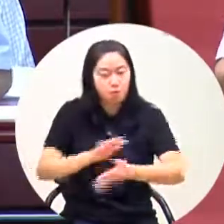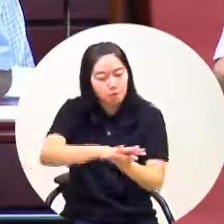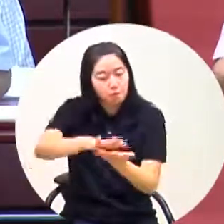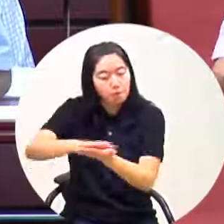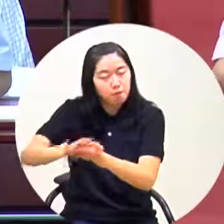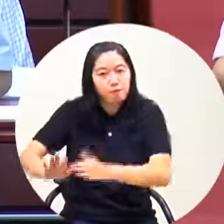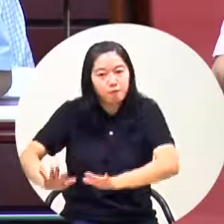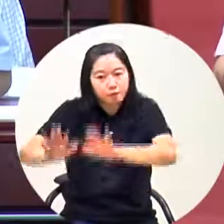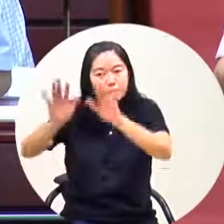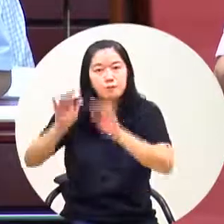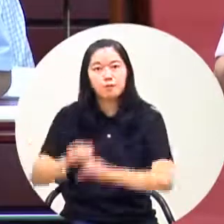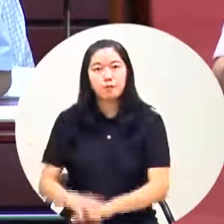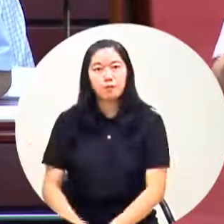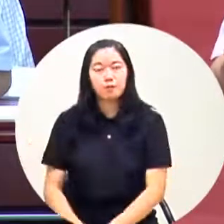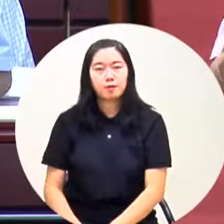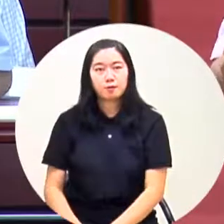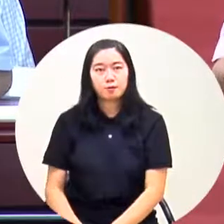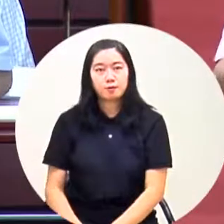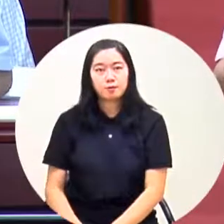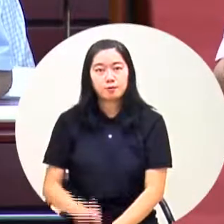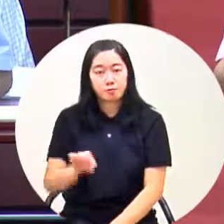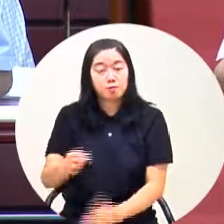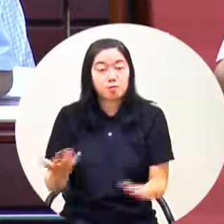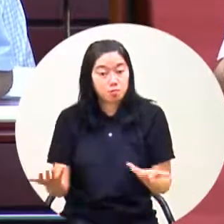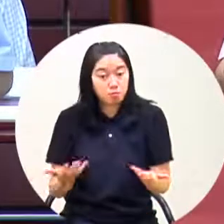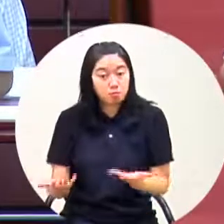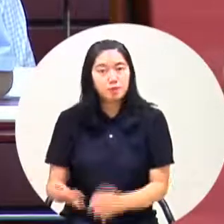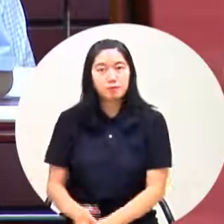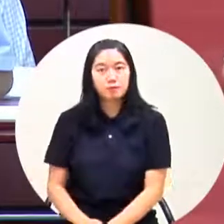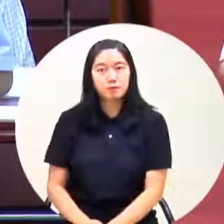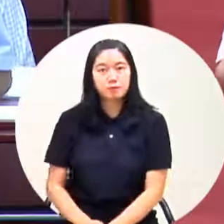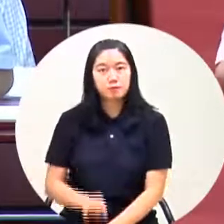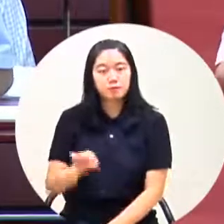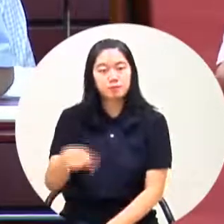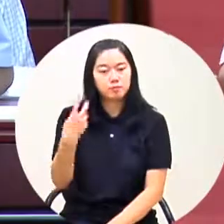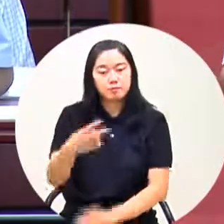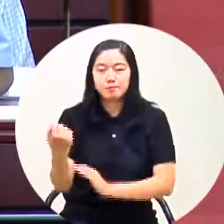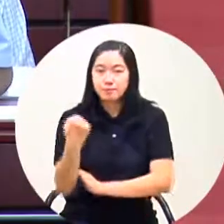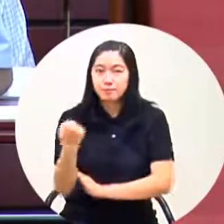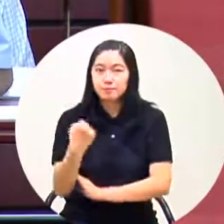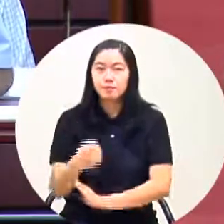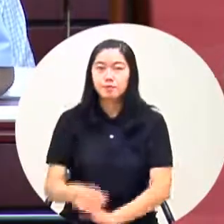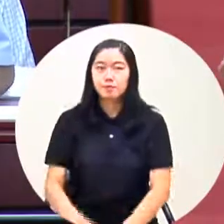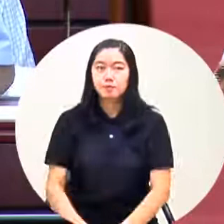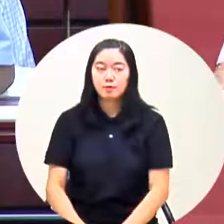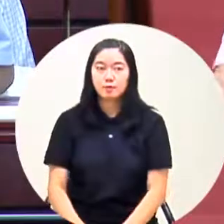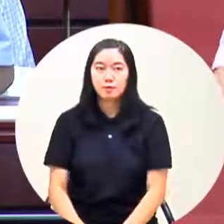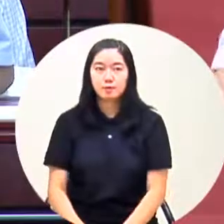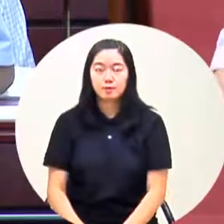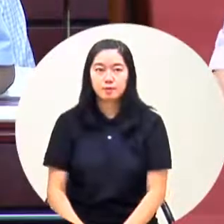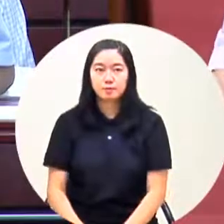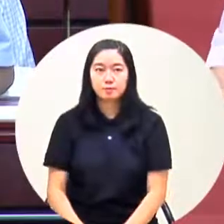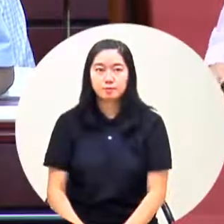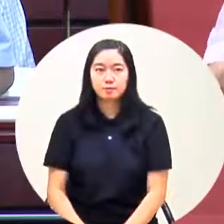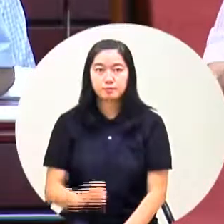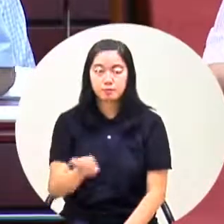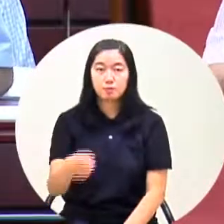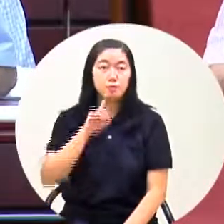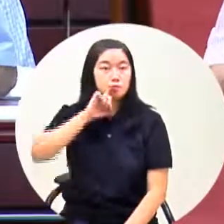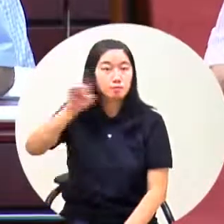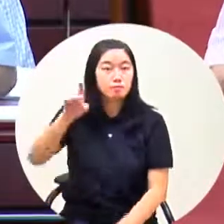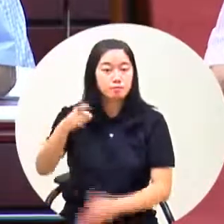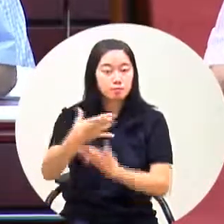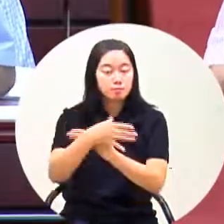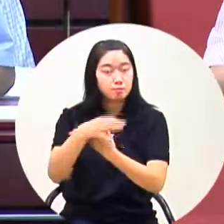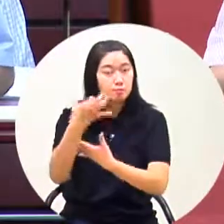以针对这个部分哈，请局长哈啊多多加油啦， 好，谢谢。 好不好， 这个部分那个检举奖金检